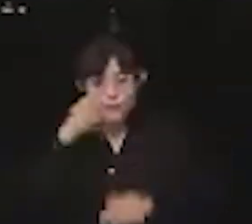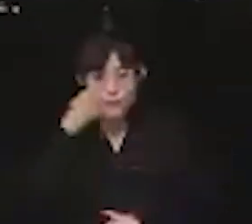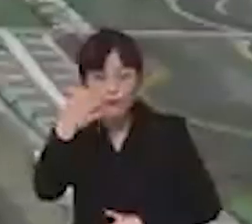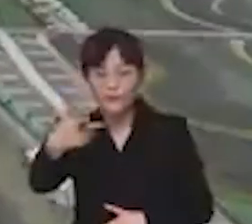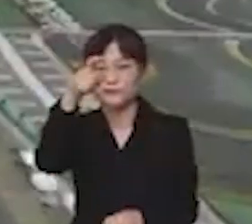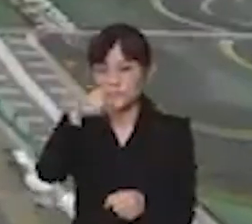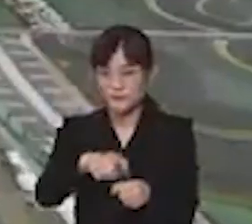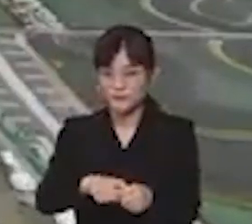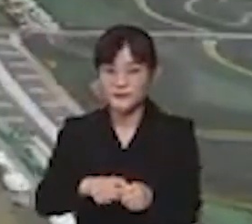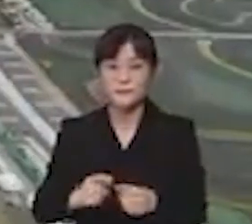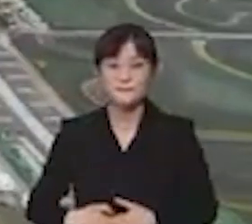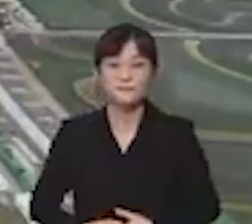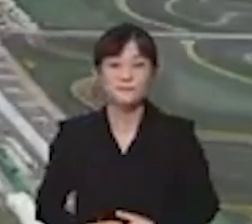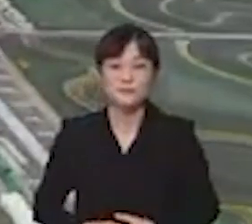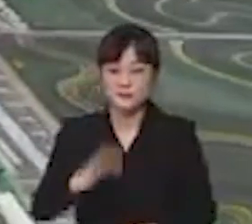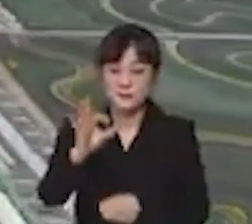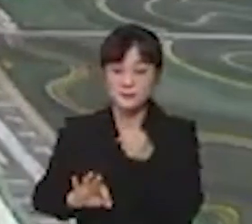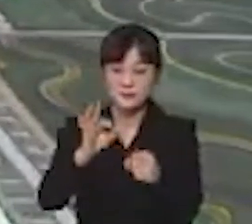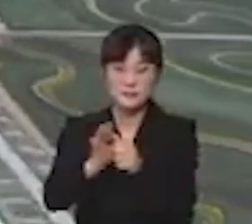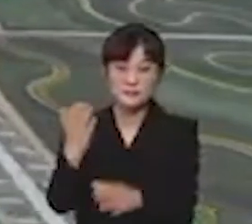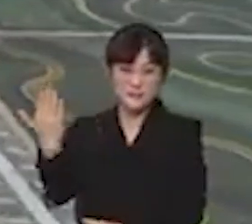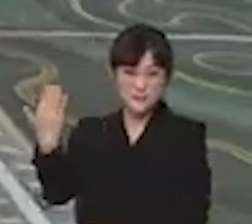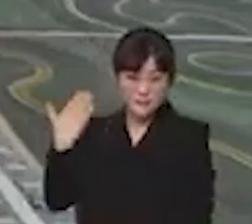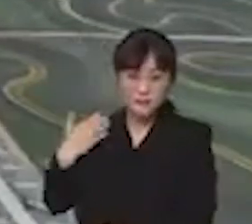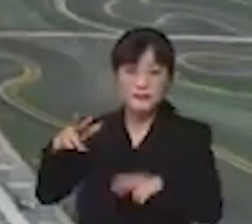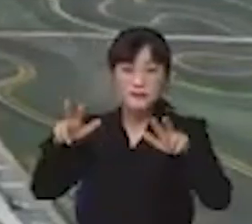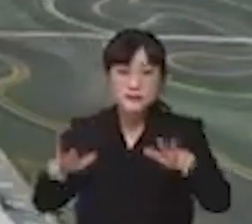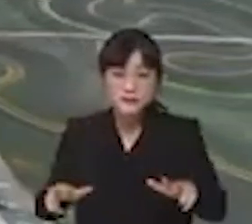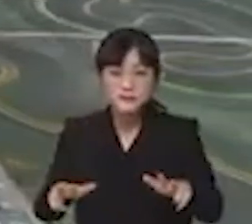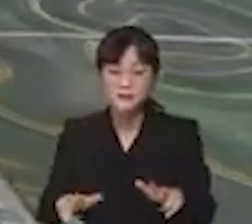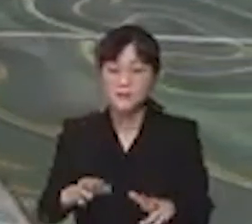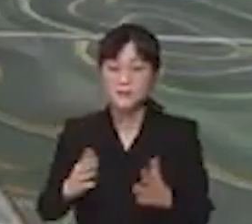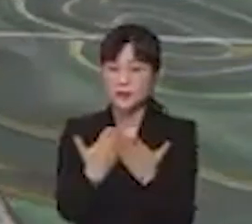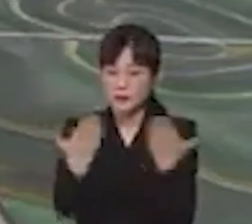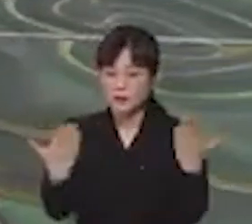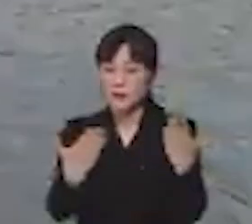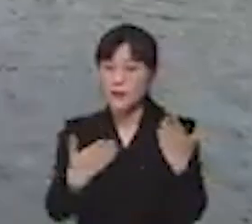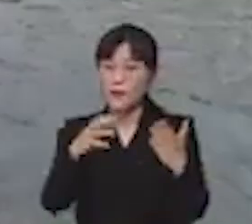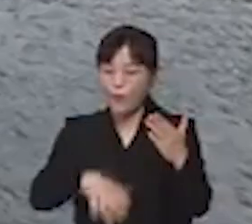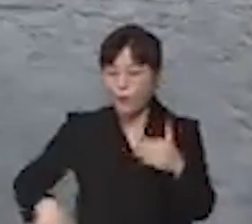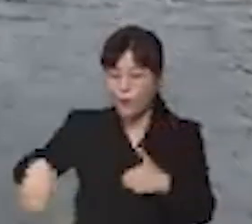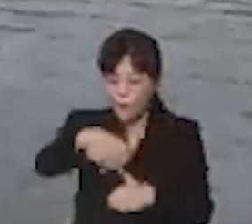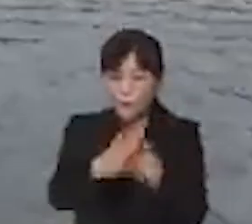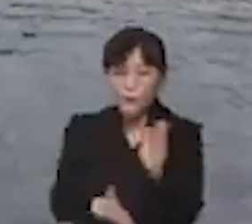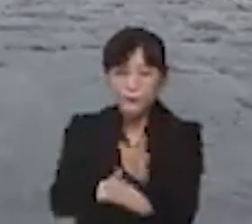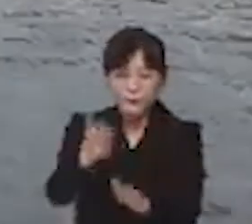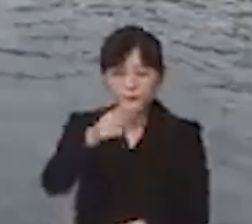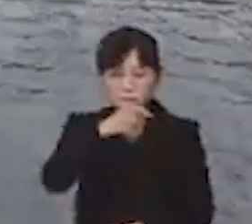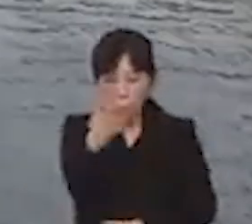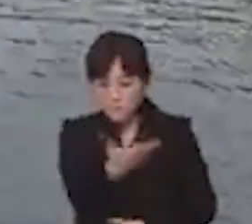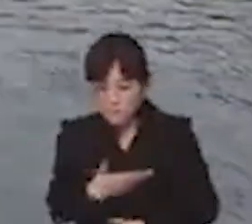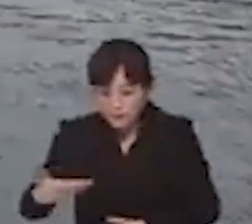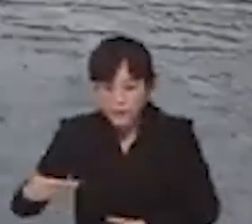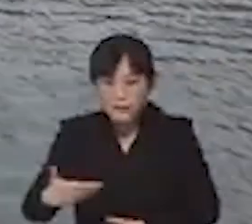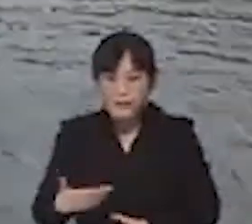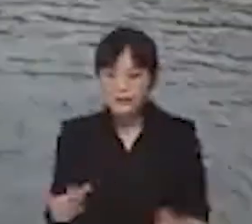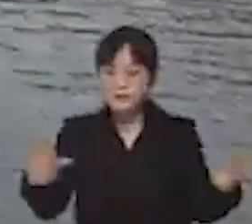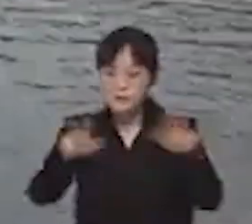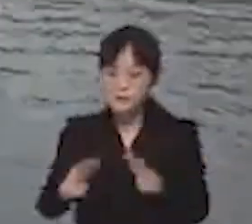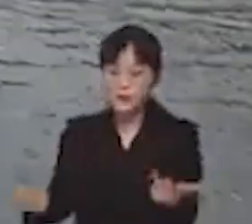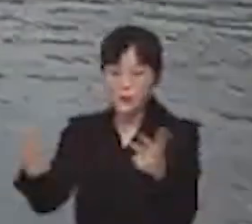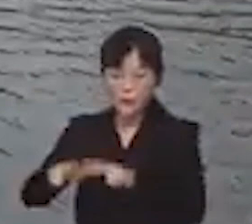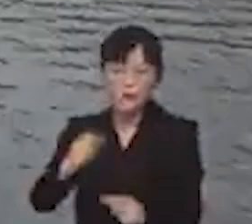선보이겠다는 뜻이 담겨 있습니다. 10년 전과 달리 올해는 박람회장뿐만 아니라 도심과 하천 곳곳에 크고 작은